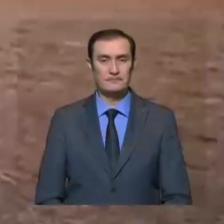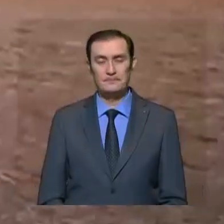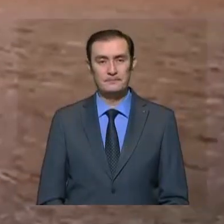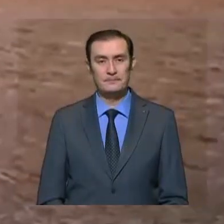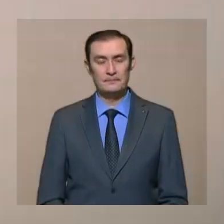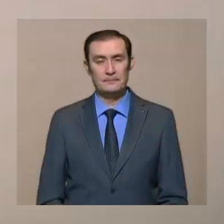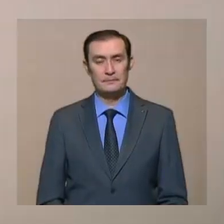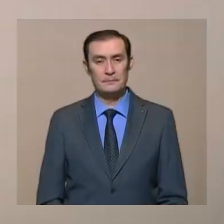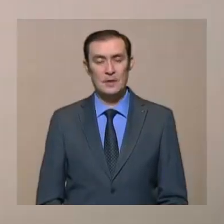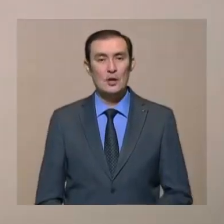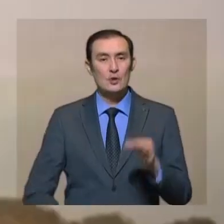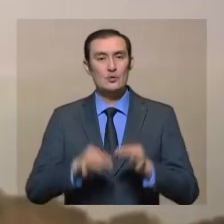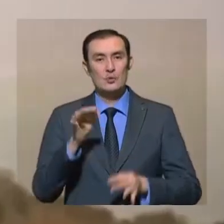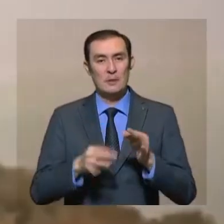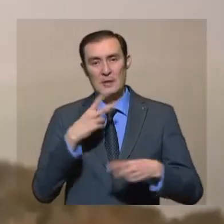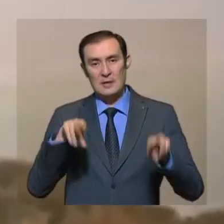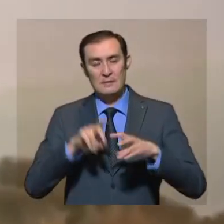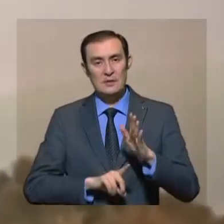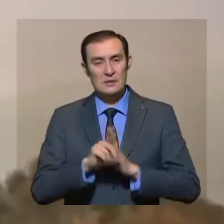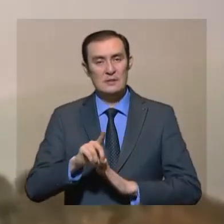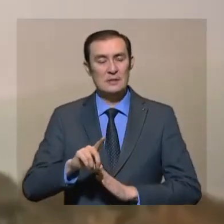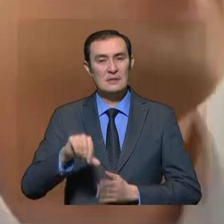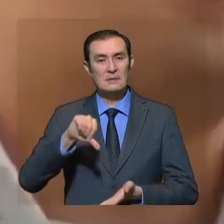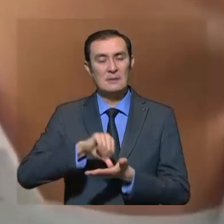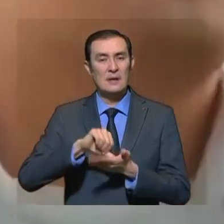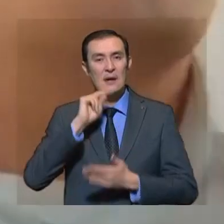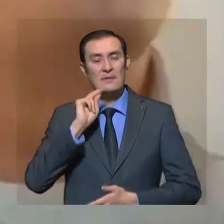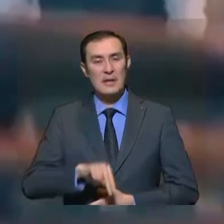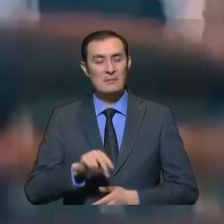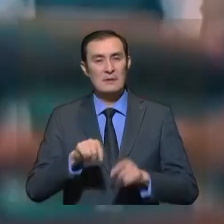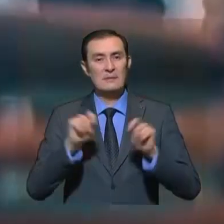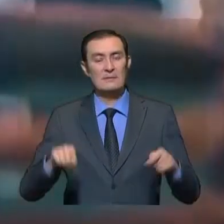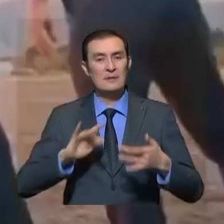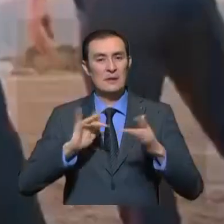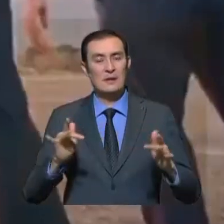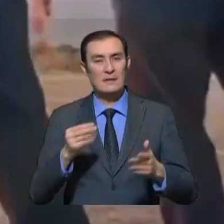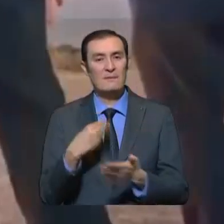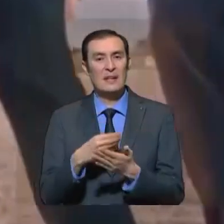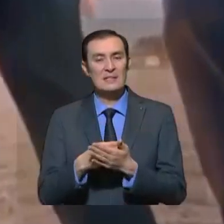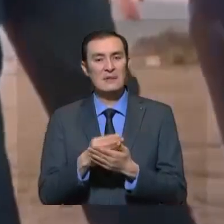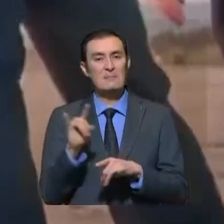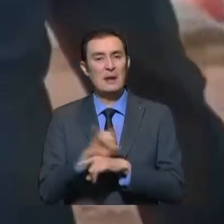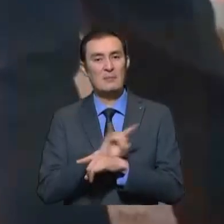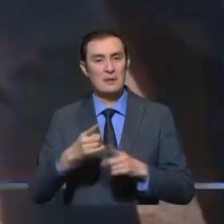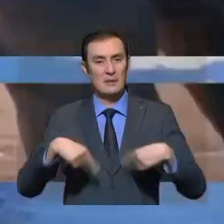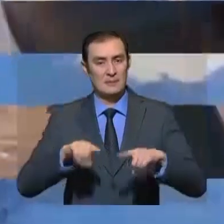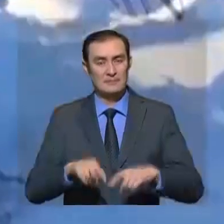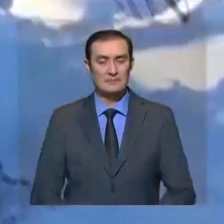дело фараонов судебное разбирательство началось над известными вайнерами обвиняемыми в создании и руководстве фен-фарамидой